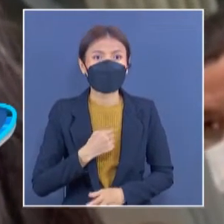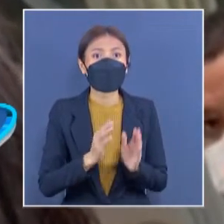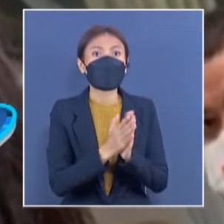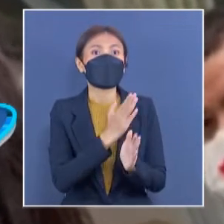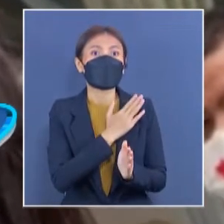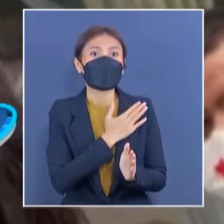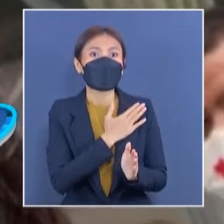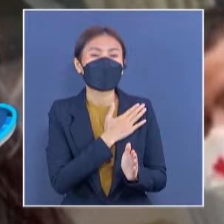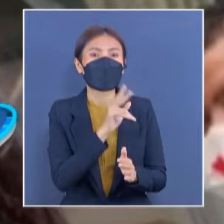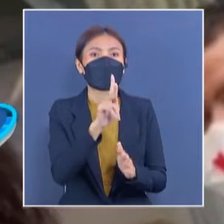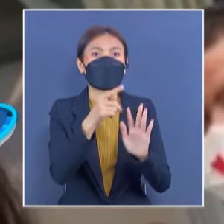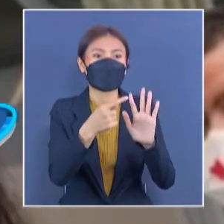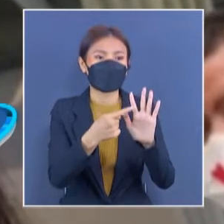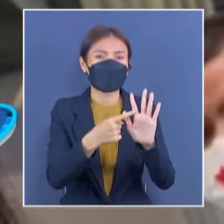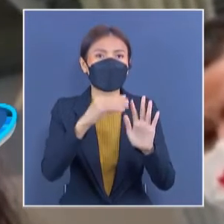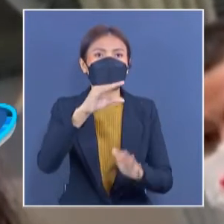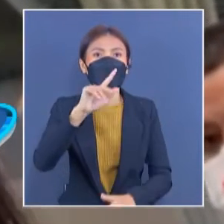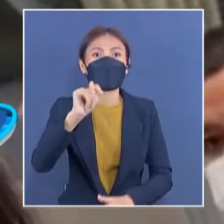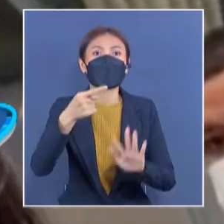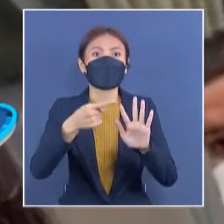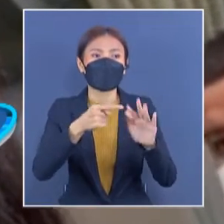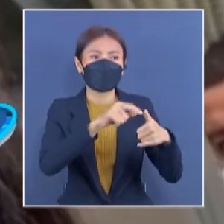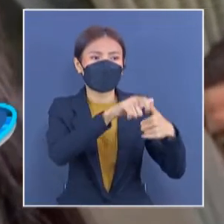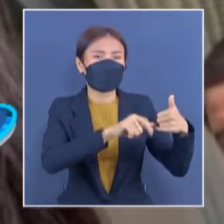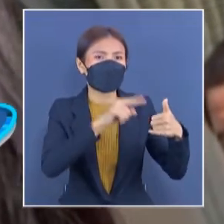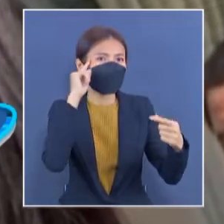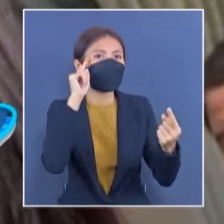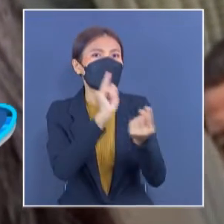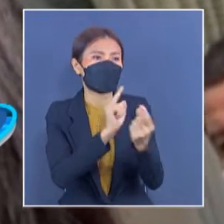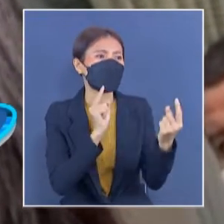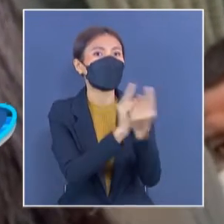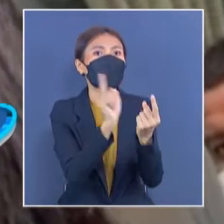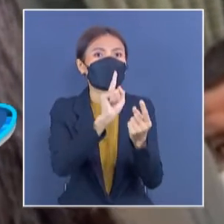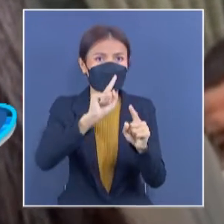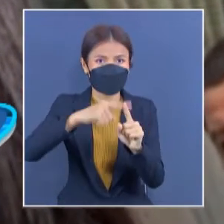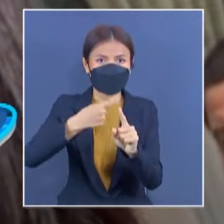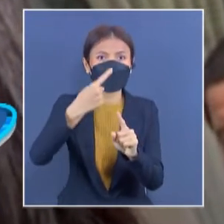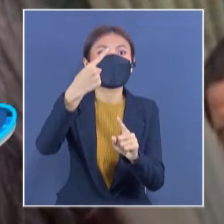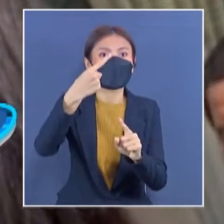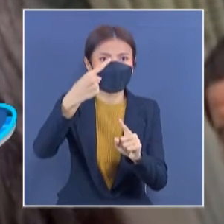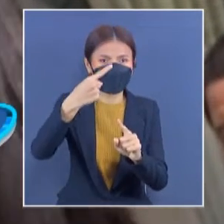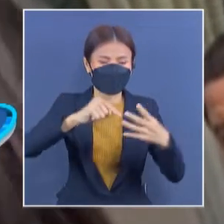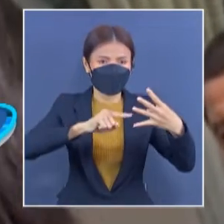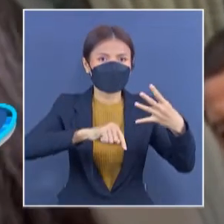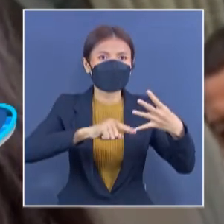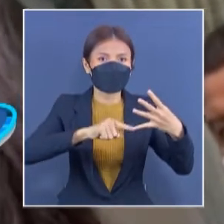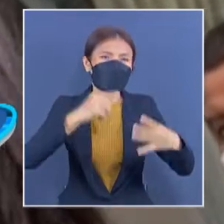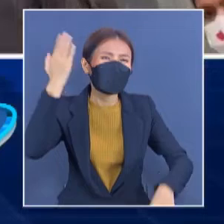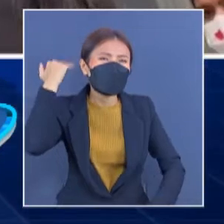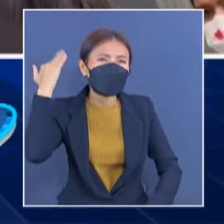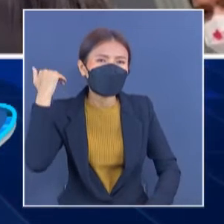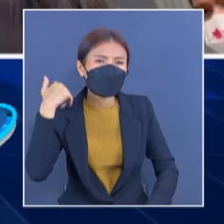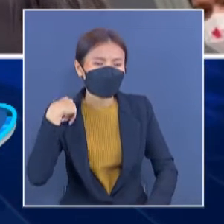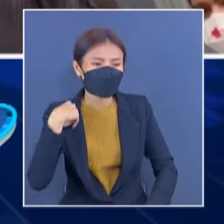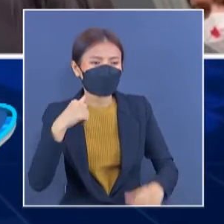ะเนี่ยช่วงปลายเดือนมกราคมที่ผ่านมาตอนที่ไปทำบุญกับแม่แล้วจากนั้นเนี่ยก็ได้